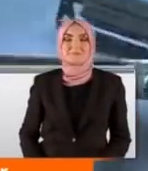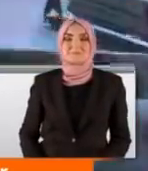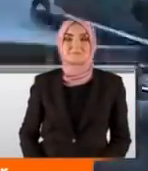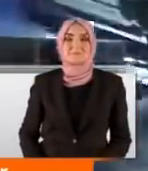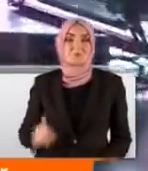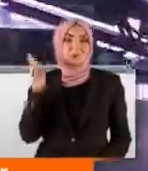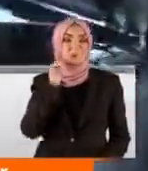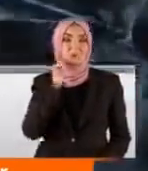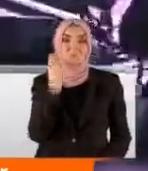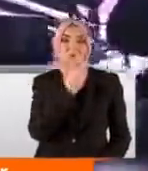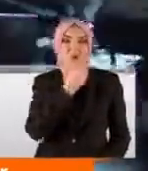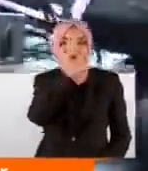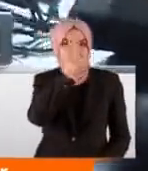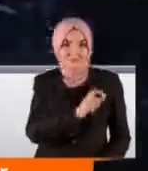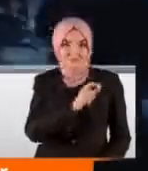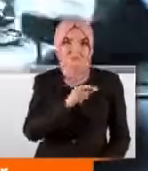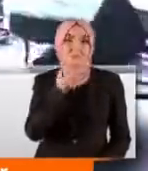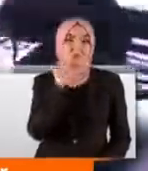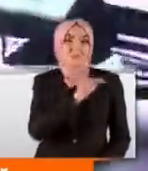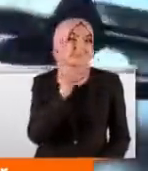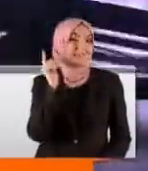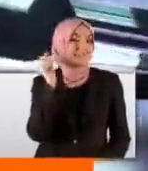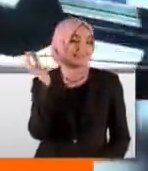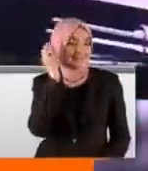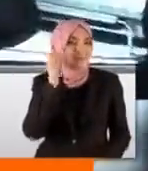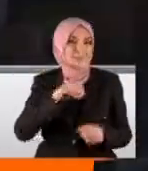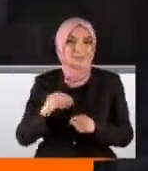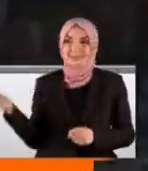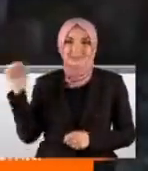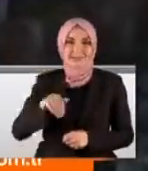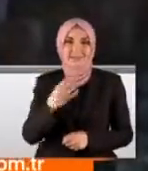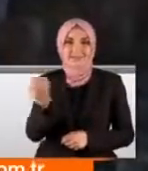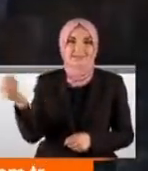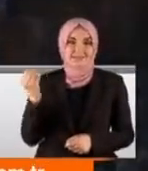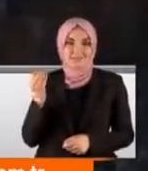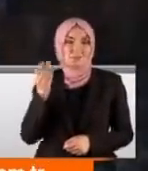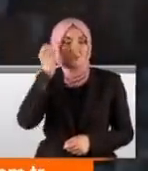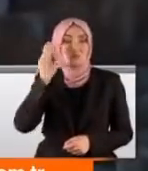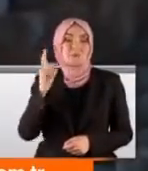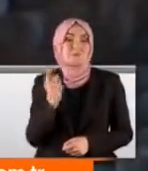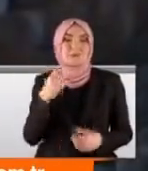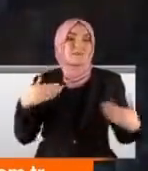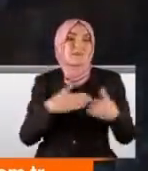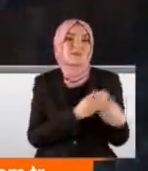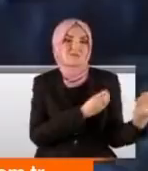birbirimizi. Ünlü sanatçı kendisini dinlemeye gelenlere unutulmaz bir gece yaşattı. Aşk geçirdi bir an.